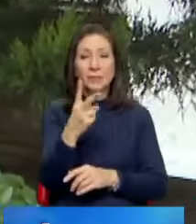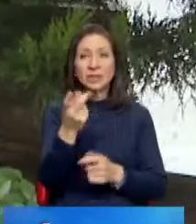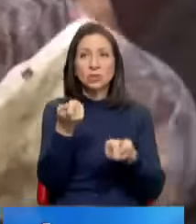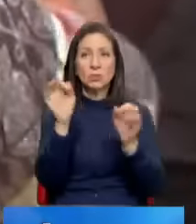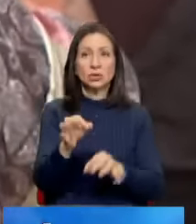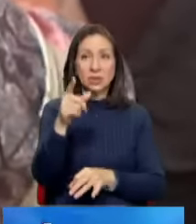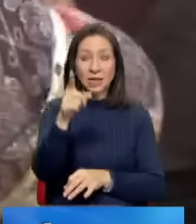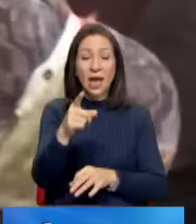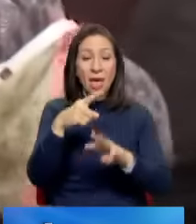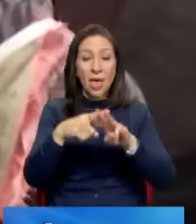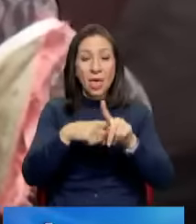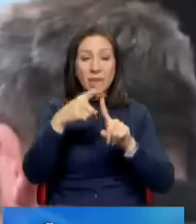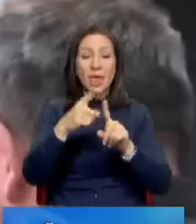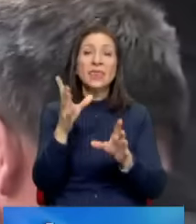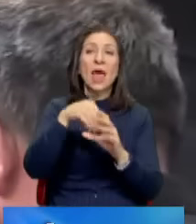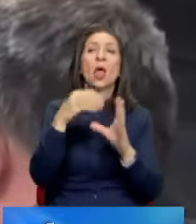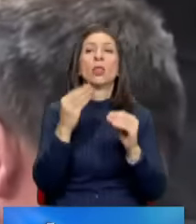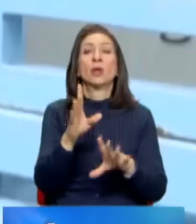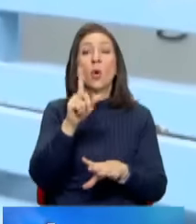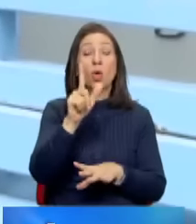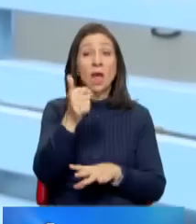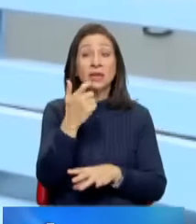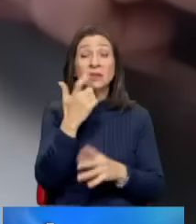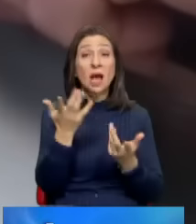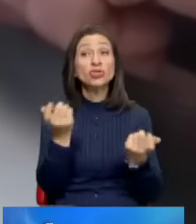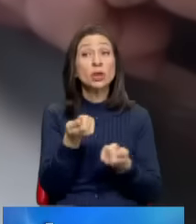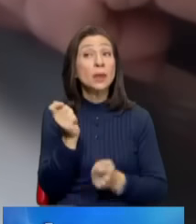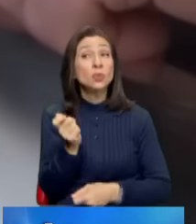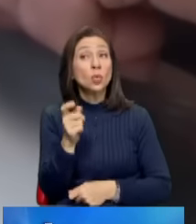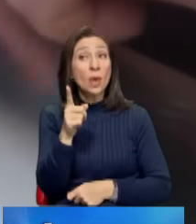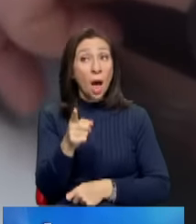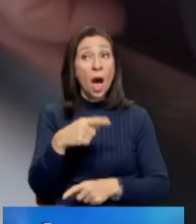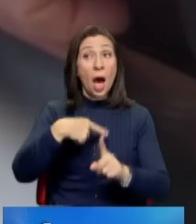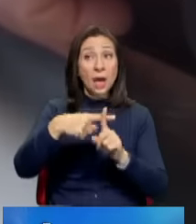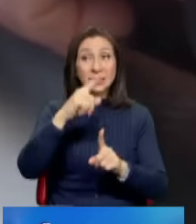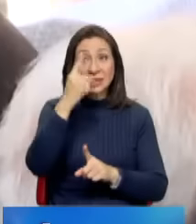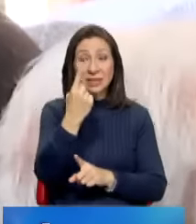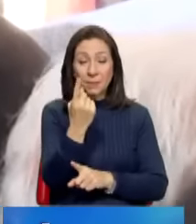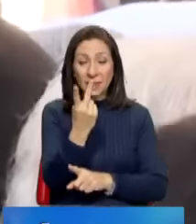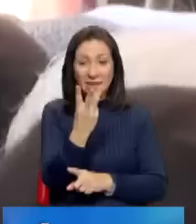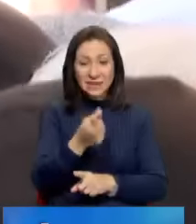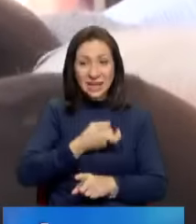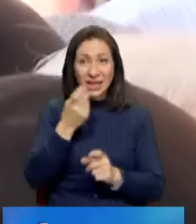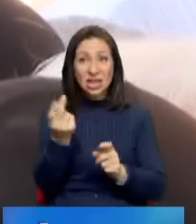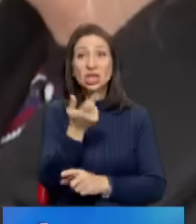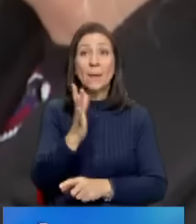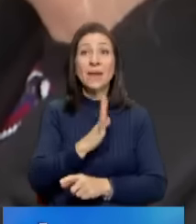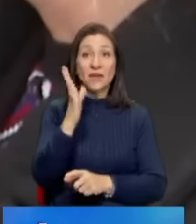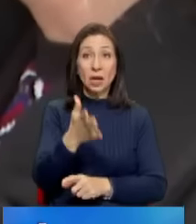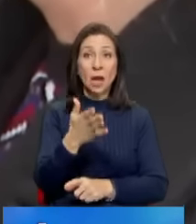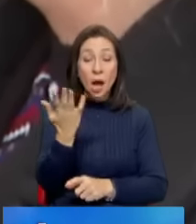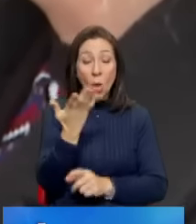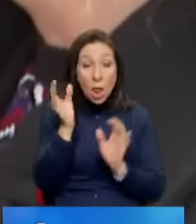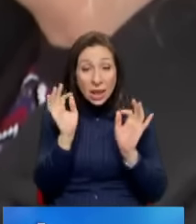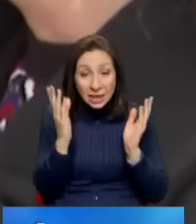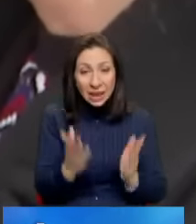işe başladı. EYT'ye dahil edilmedi. 16 yıl daha çalışmak zorunda. Üstelik sadece birkaç saatle kaçıran bile var. Hatta